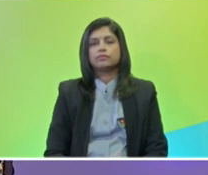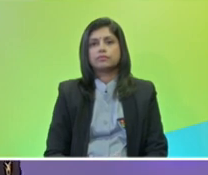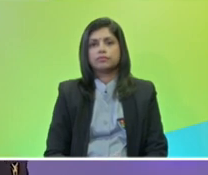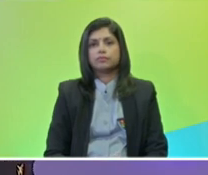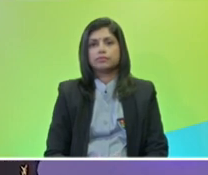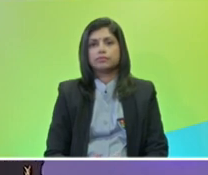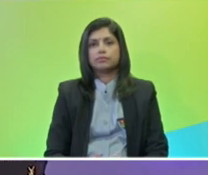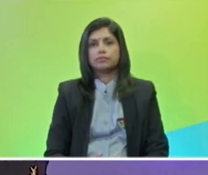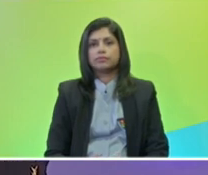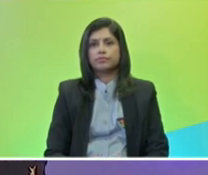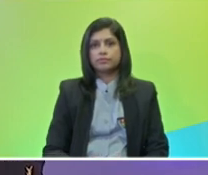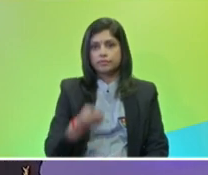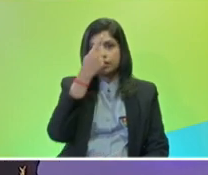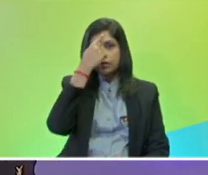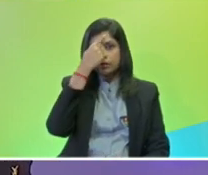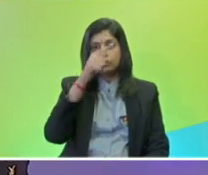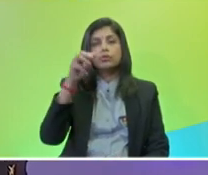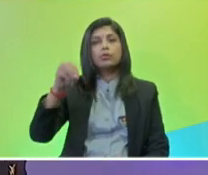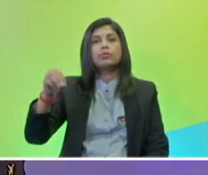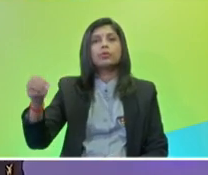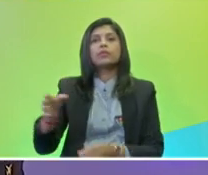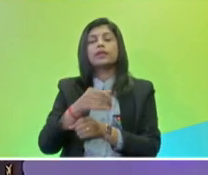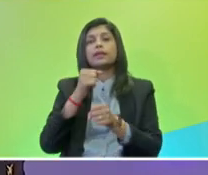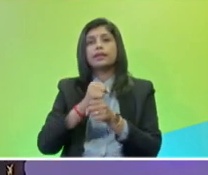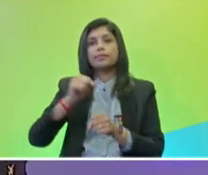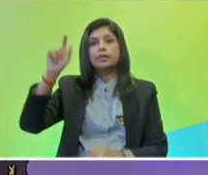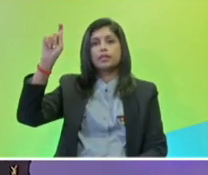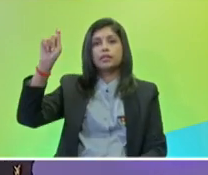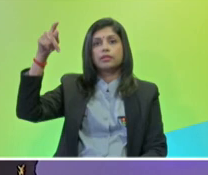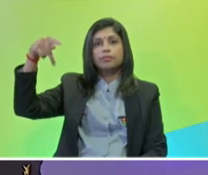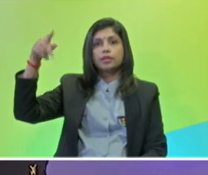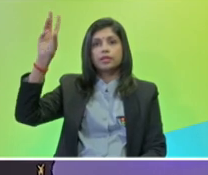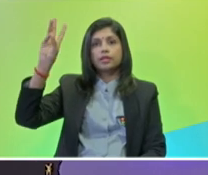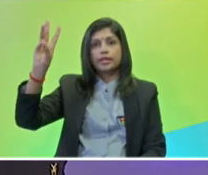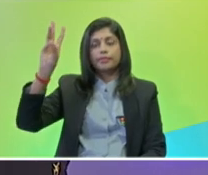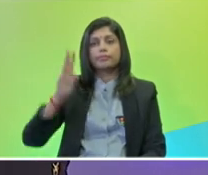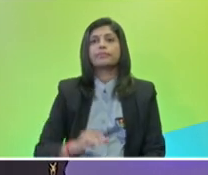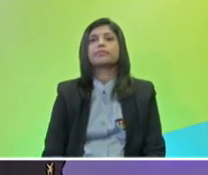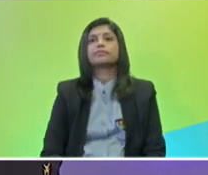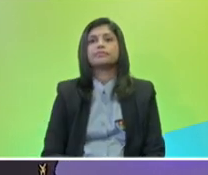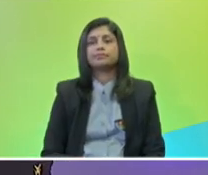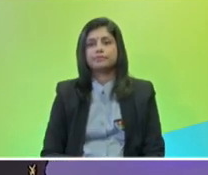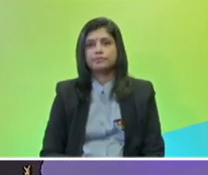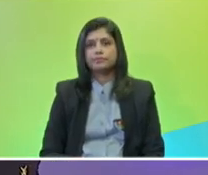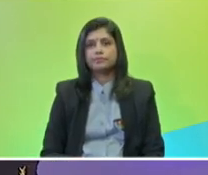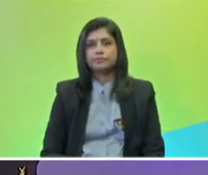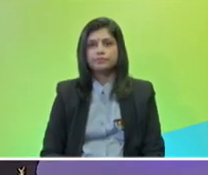pencak Siran yang boleh dapat tahap 6 oke seterusnya